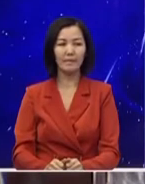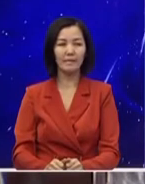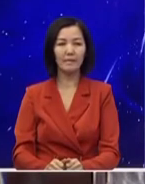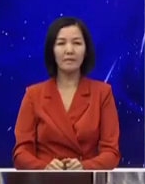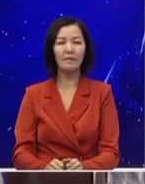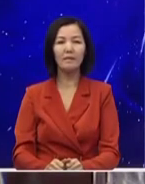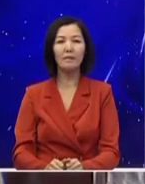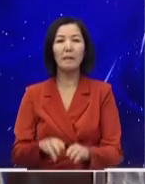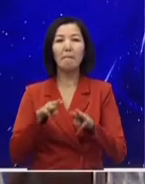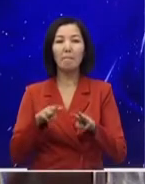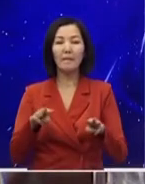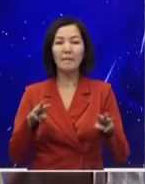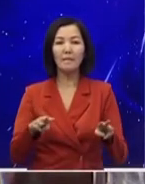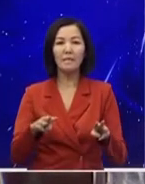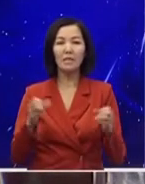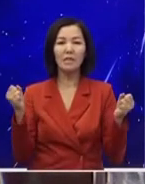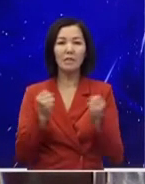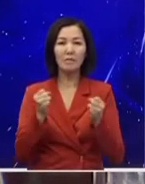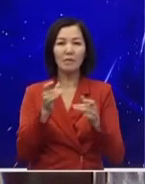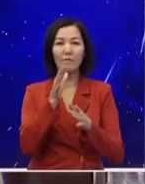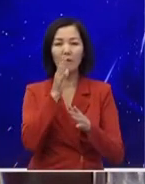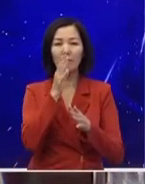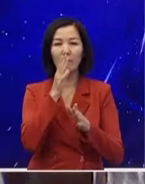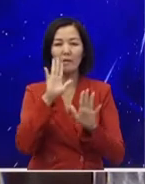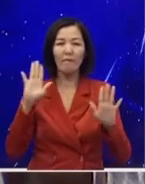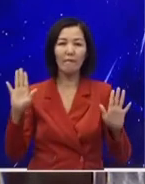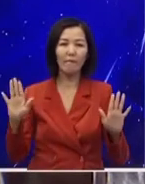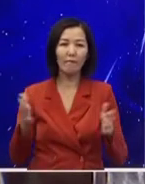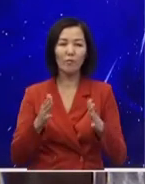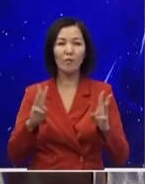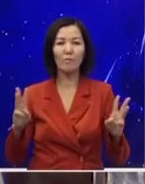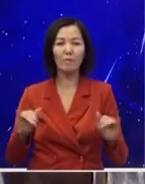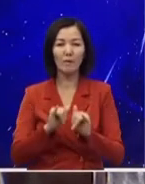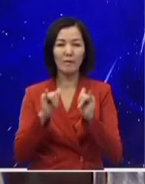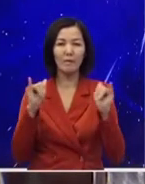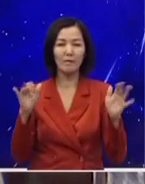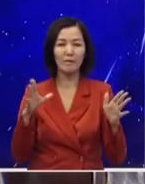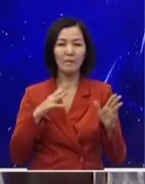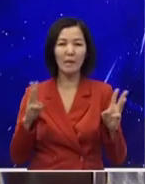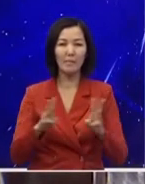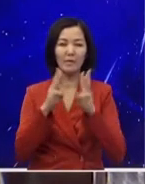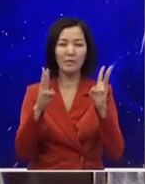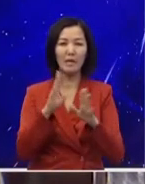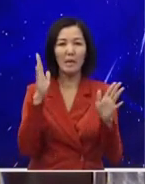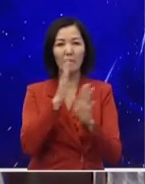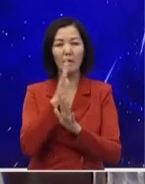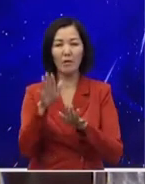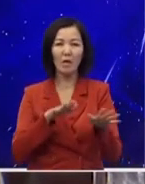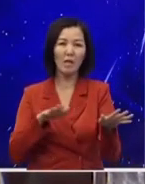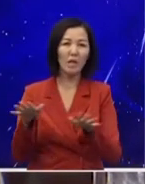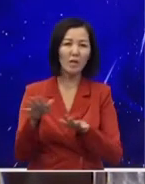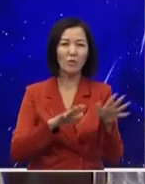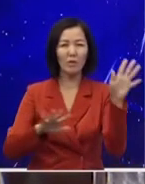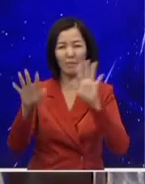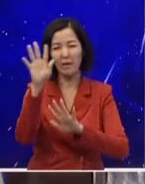Как отметил министр, в зимний период увеличивается риск возникновения пожара в частном жилье, усложняются погодные условия, гололед, заносы,